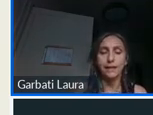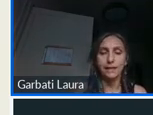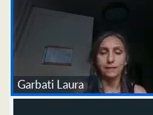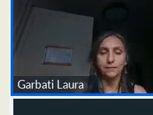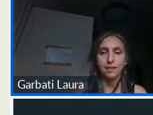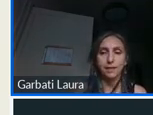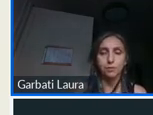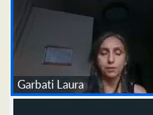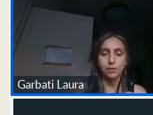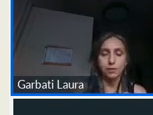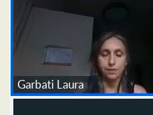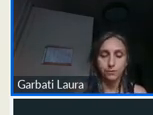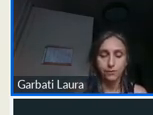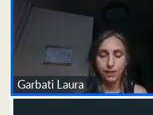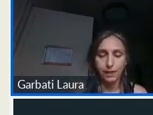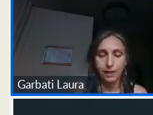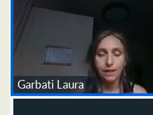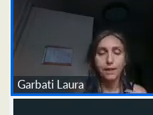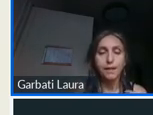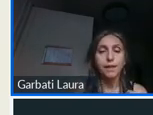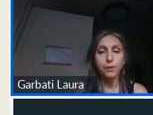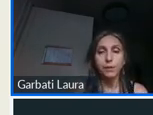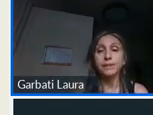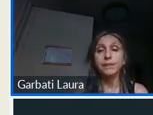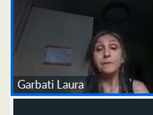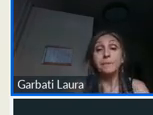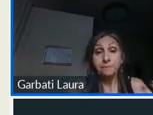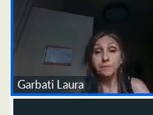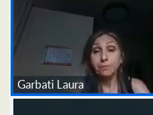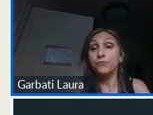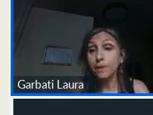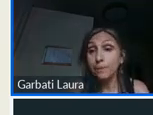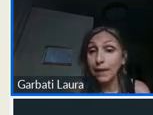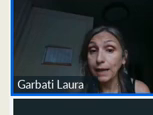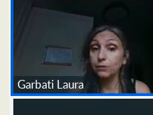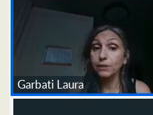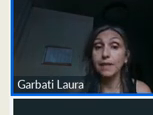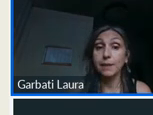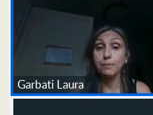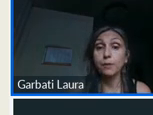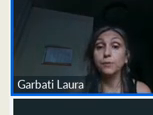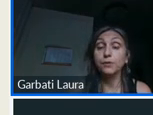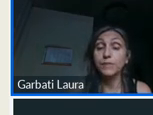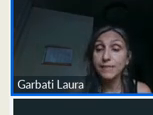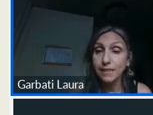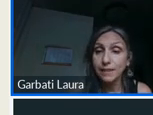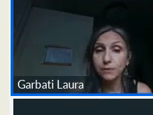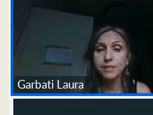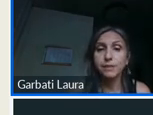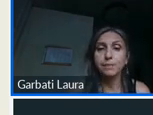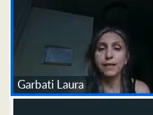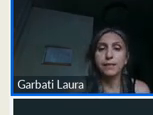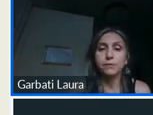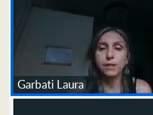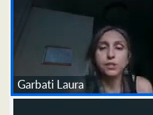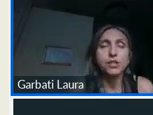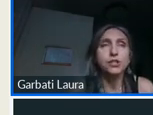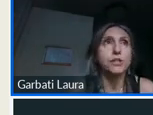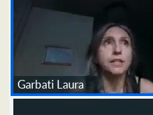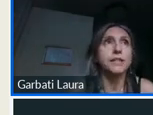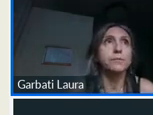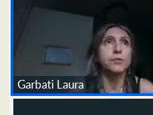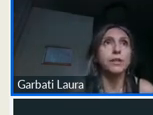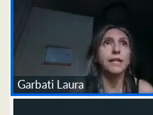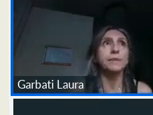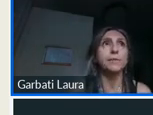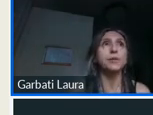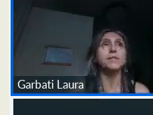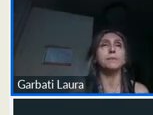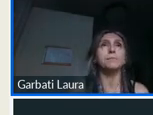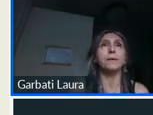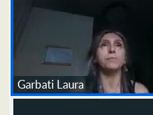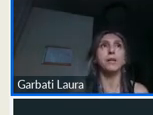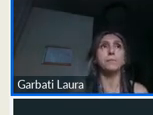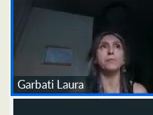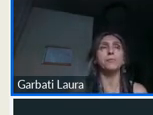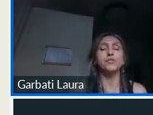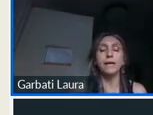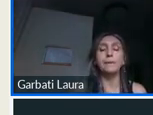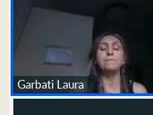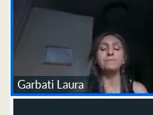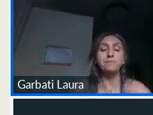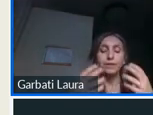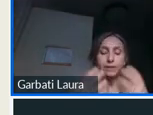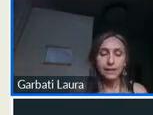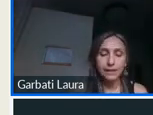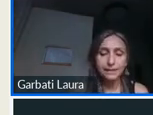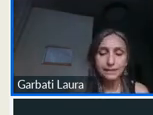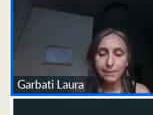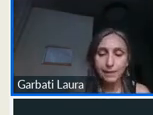modalità aperte, vedremo cosa significa. Quindi può far bacco, direi proprio di sì. Qui si parla di un registro di dati modelli, ma noi sappiamo che abbiamo